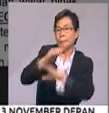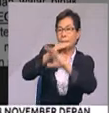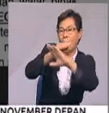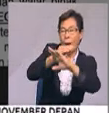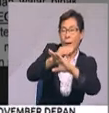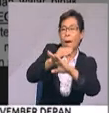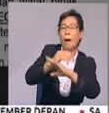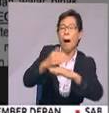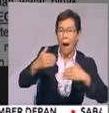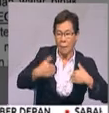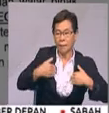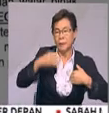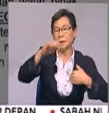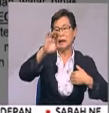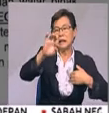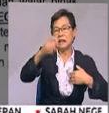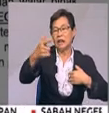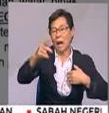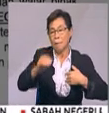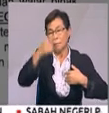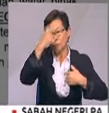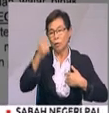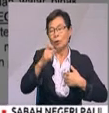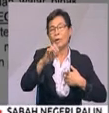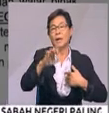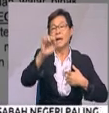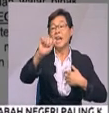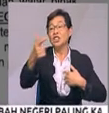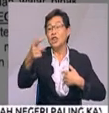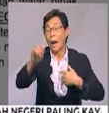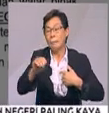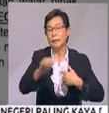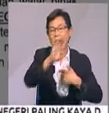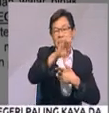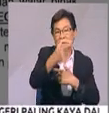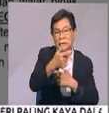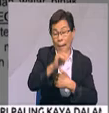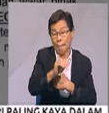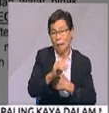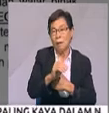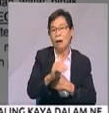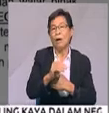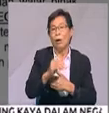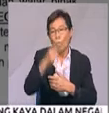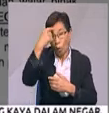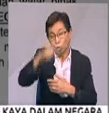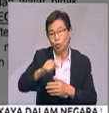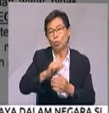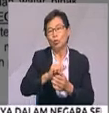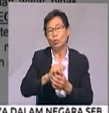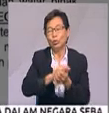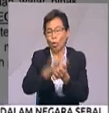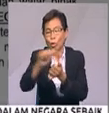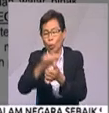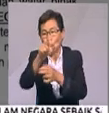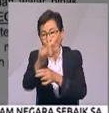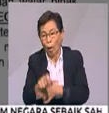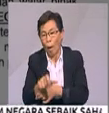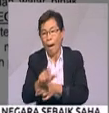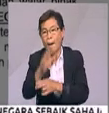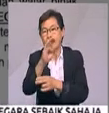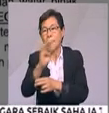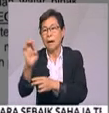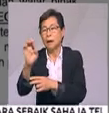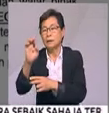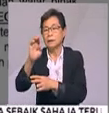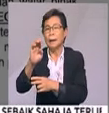tersebut. EGM dipercayai menjadi jalan terakhir beberapa pihak dalam MPM untuk meluluskan pencalonan bekas Menteri Belia dan